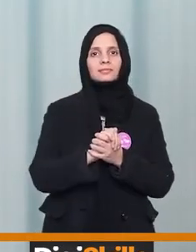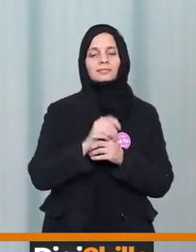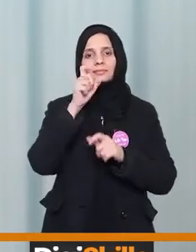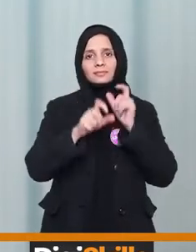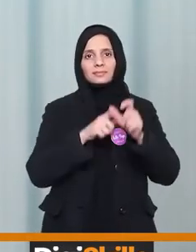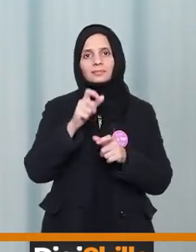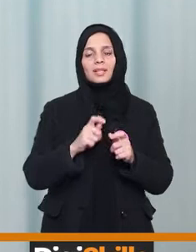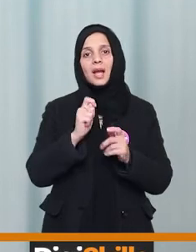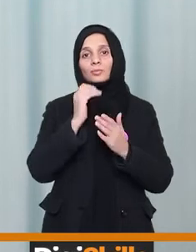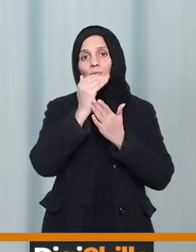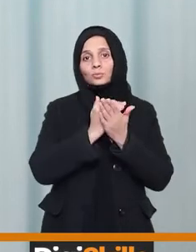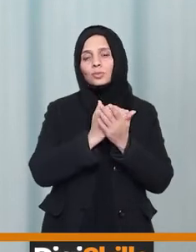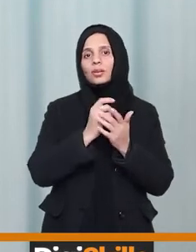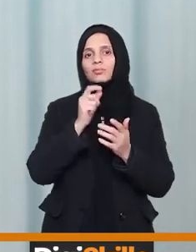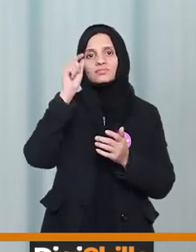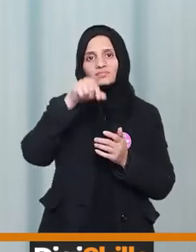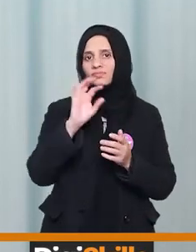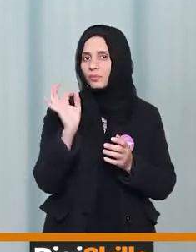سیلف اپلائیڈ رولز